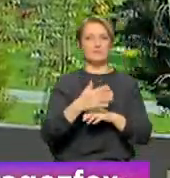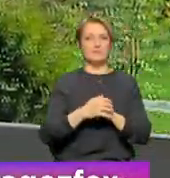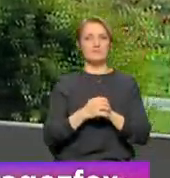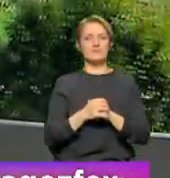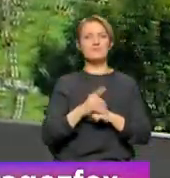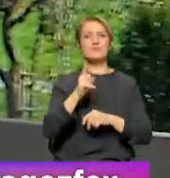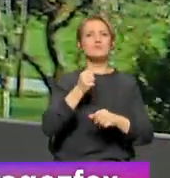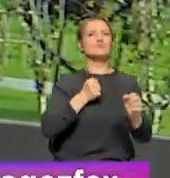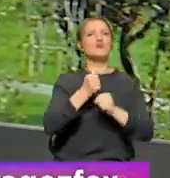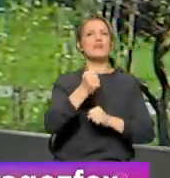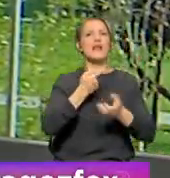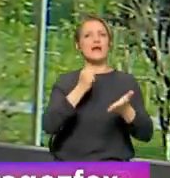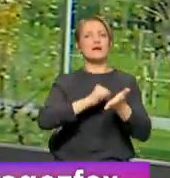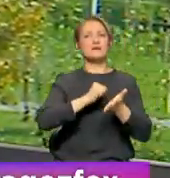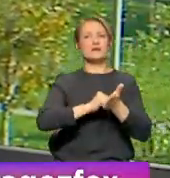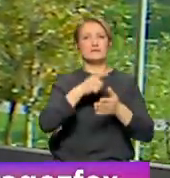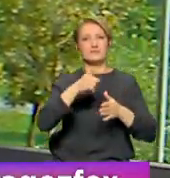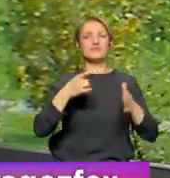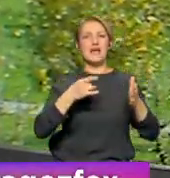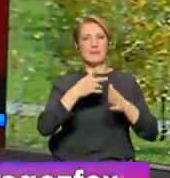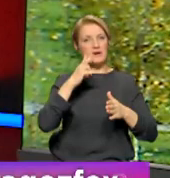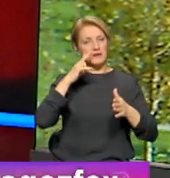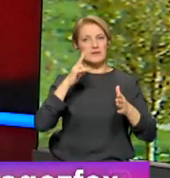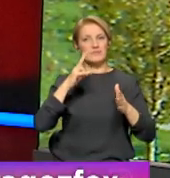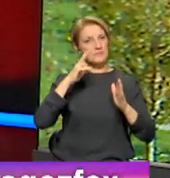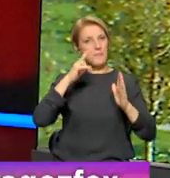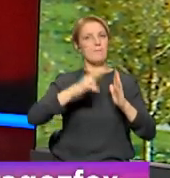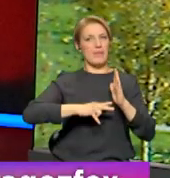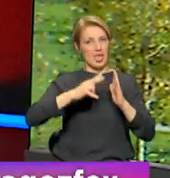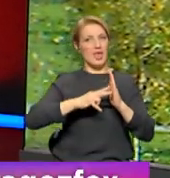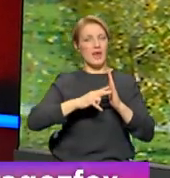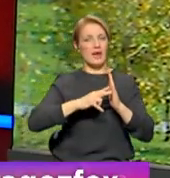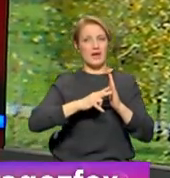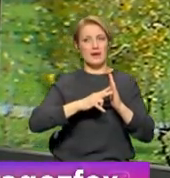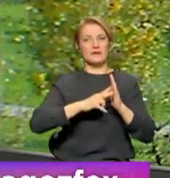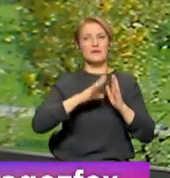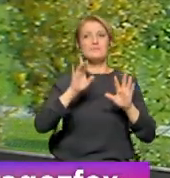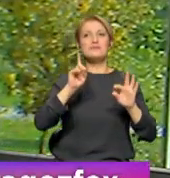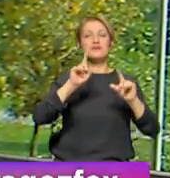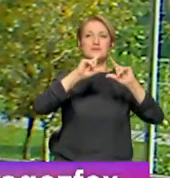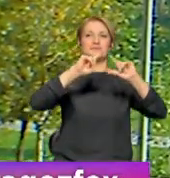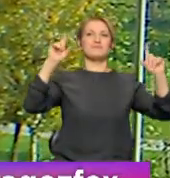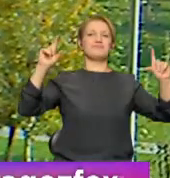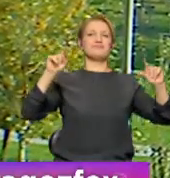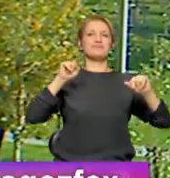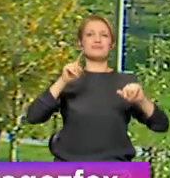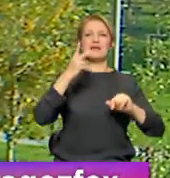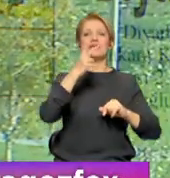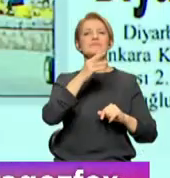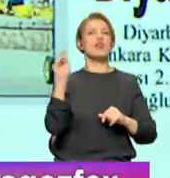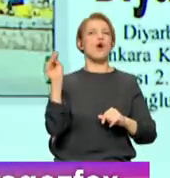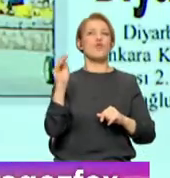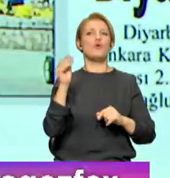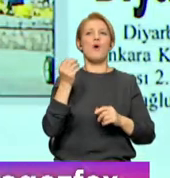mücadele gazetesi manşetine bakmıştık Diyarbakır'a gitmiştik bakın bir sürü manşetine 2